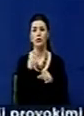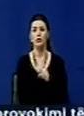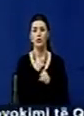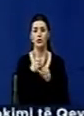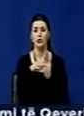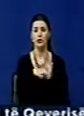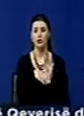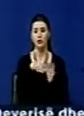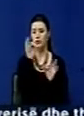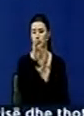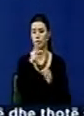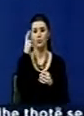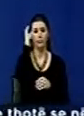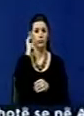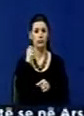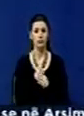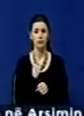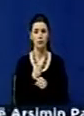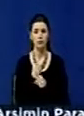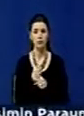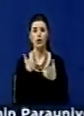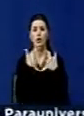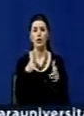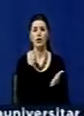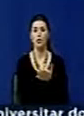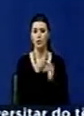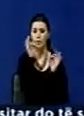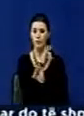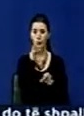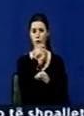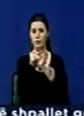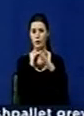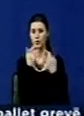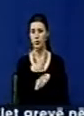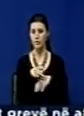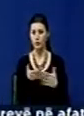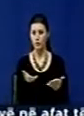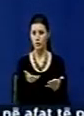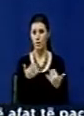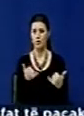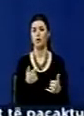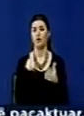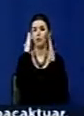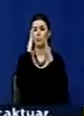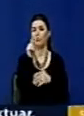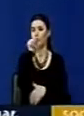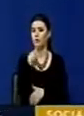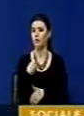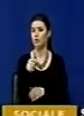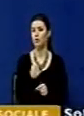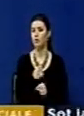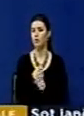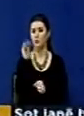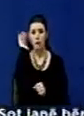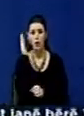Kosovës, nuk e keni licencuar ordinancën, dhe si mund t'ju besojmë tani që ju në cilësinë e ministrit